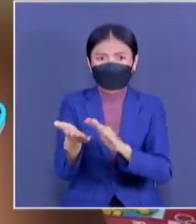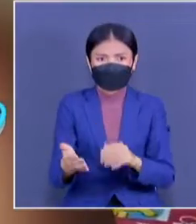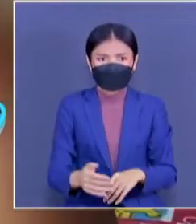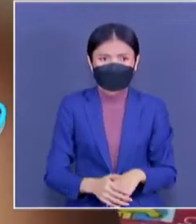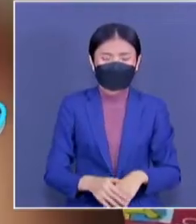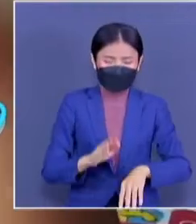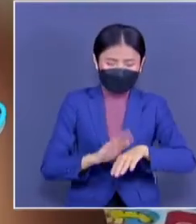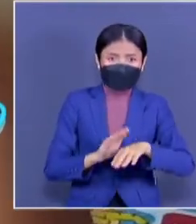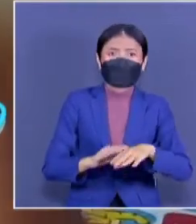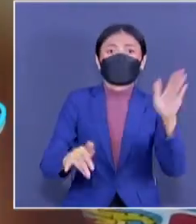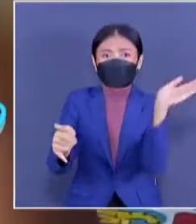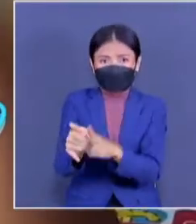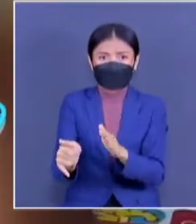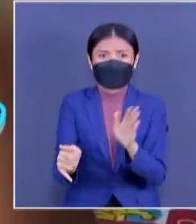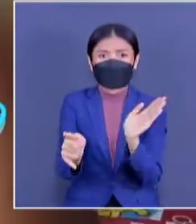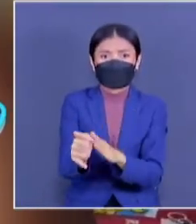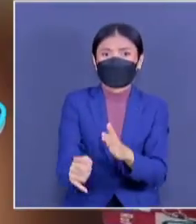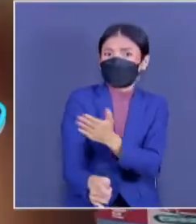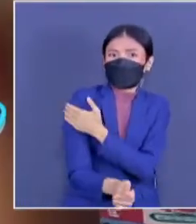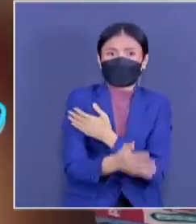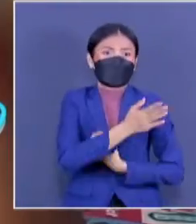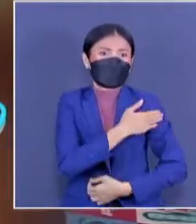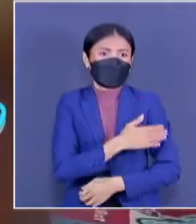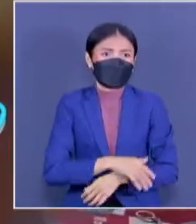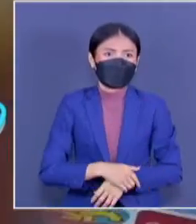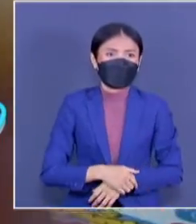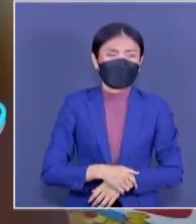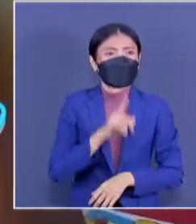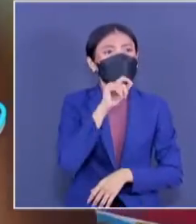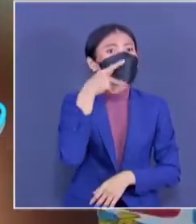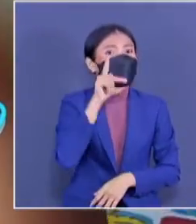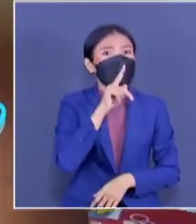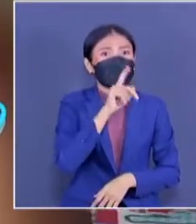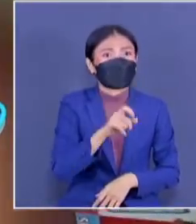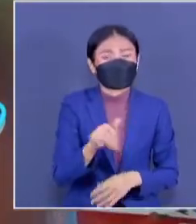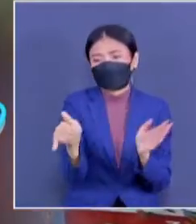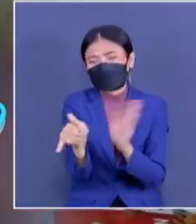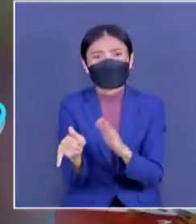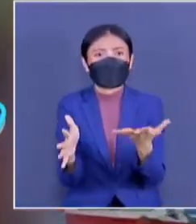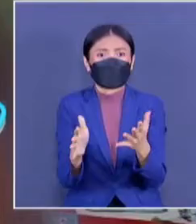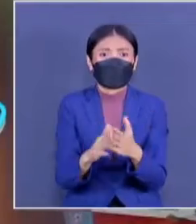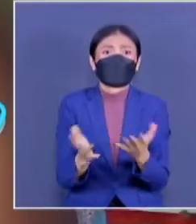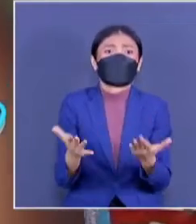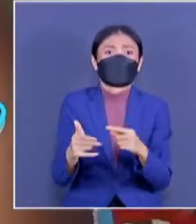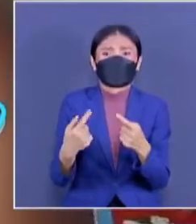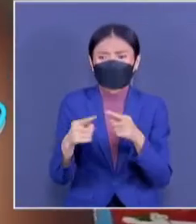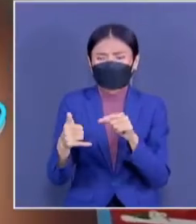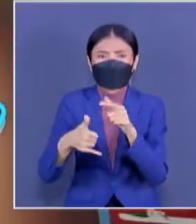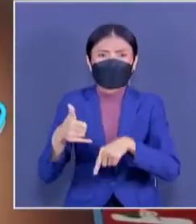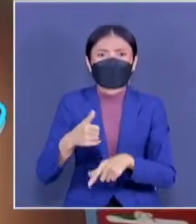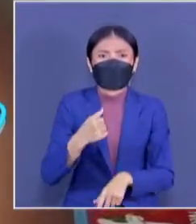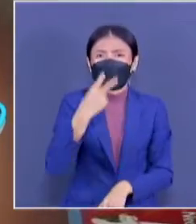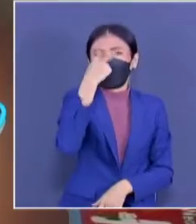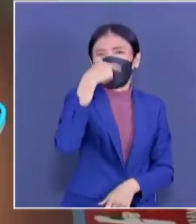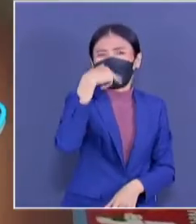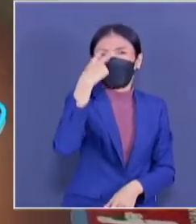ใช้มือตี มือตีตามตัวนี่แหละแต่ไม่ตีเยอะต้องถามป้าดิ ตีแรงไหม ไม่ ไม่แรงแต่ลูกมันร้องเกินเอฟเฟกต์ออ กมาย